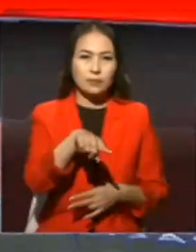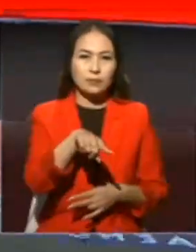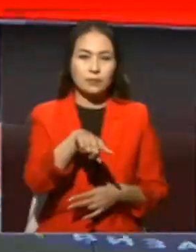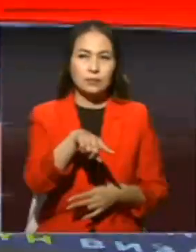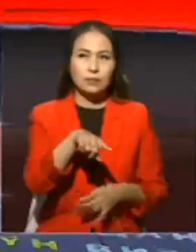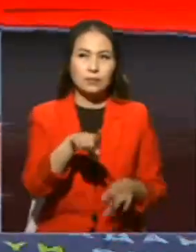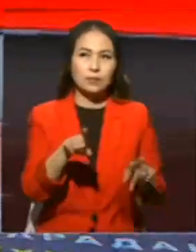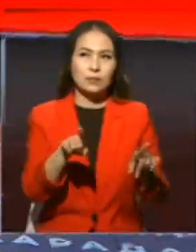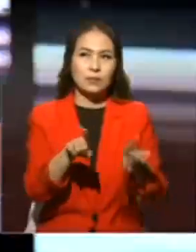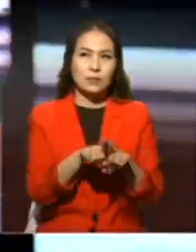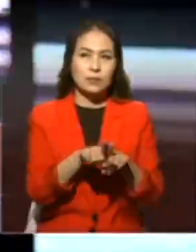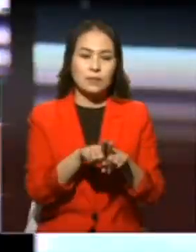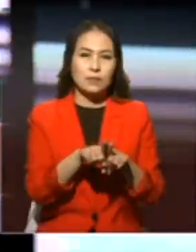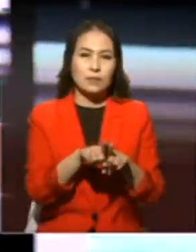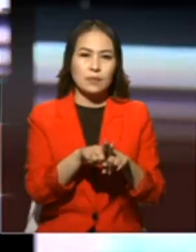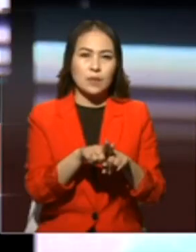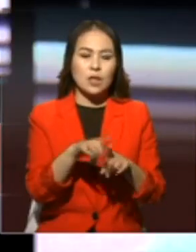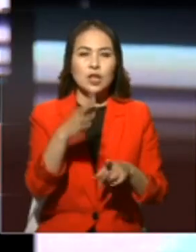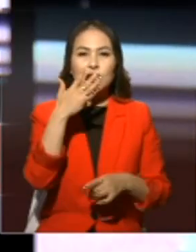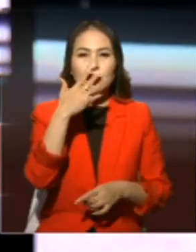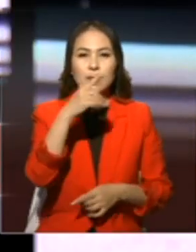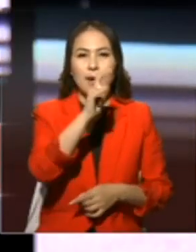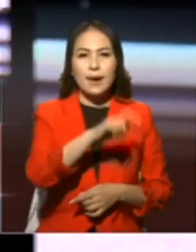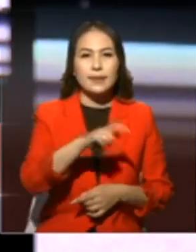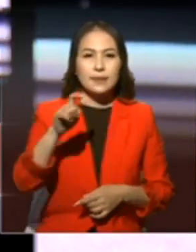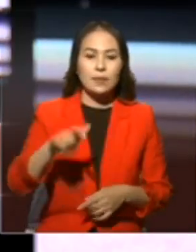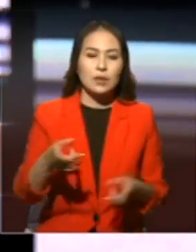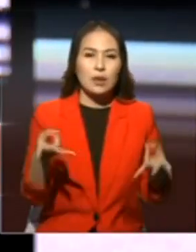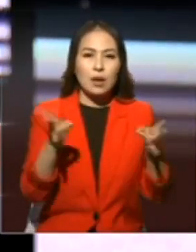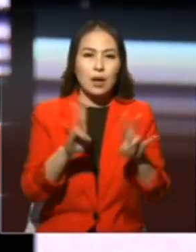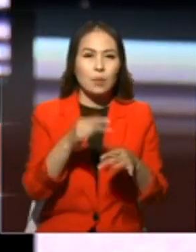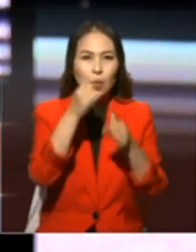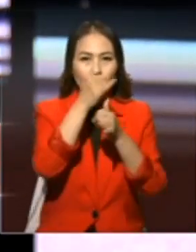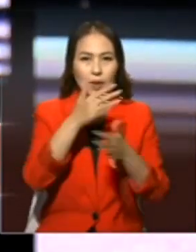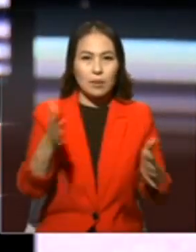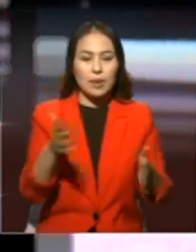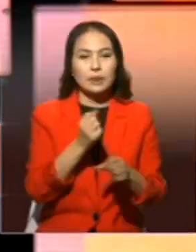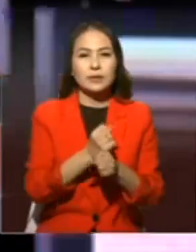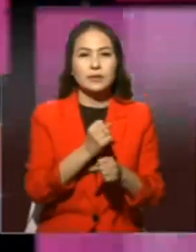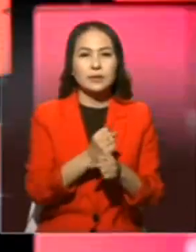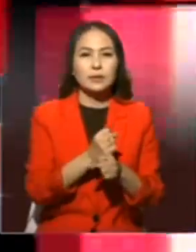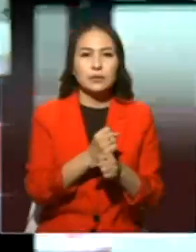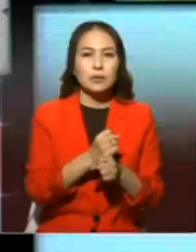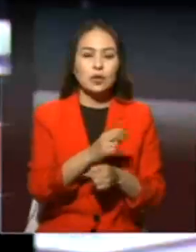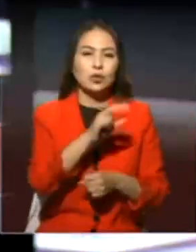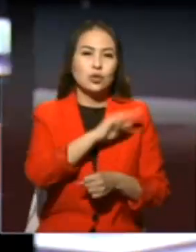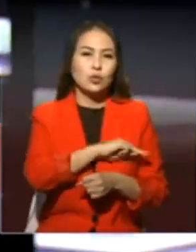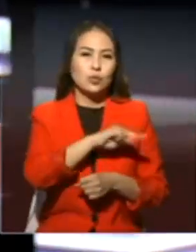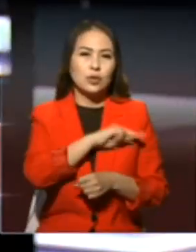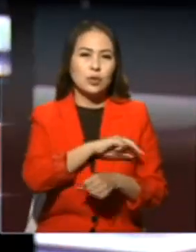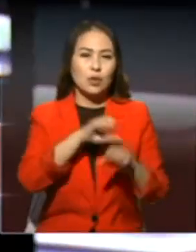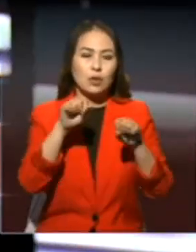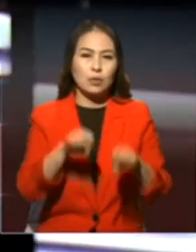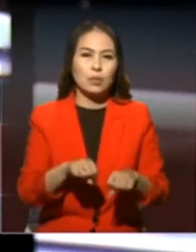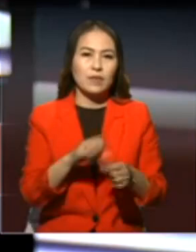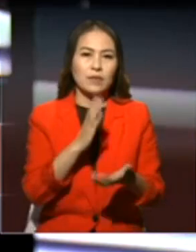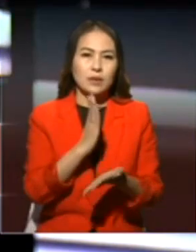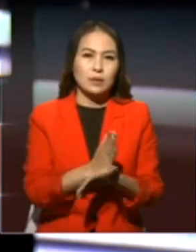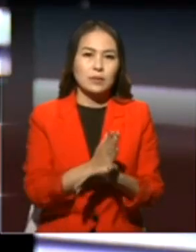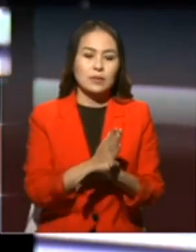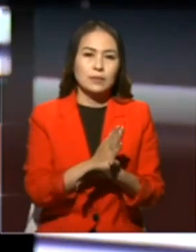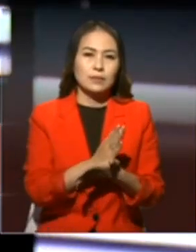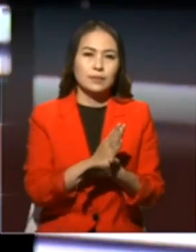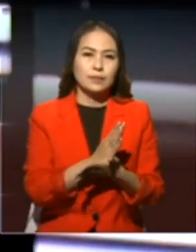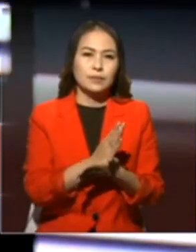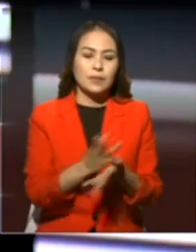визасыз тараппен келген шетел азаматтары бұл жерде қалып қоя алмайды. Олар жұмыс істеуге құқықсыз.